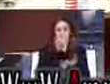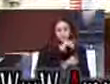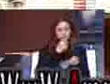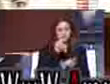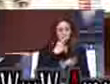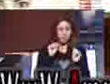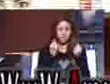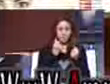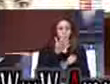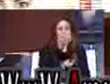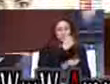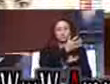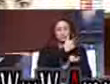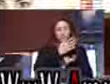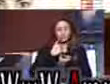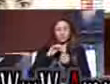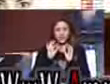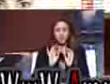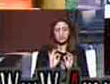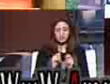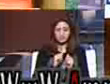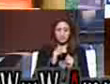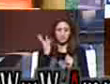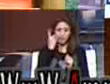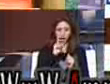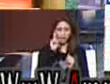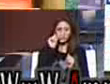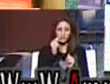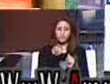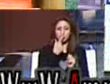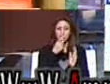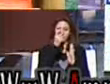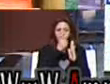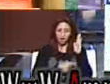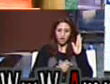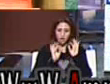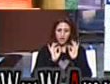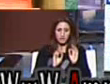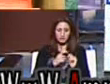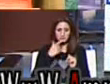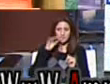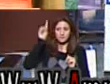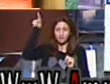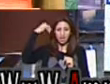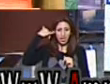يعني دوله يعني ليست مرجعيه في دول كثيره ربما تكون موجوده في اسبانيا فقط